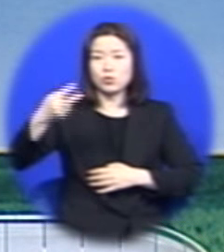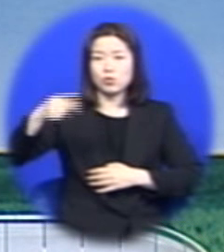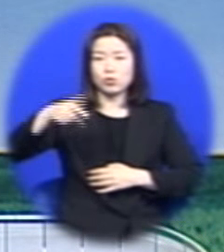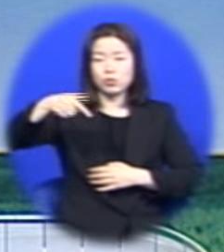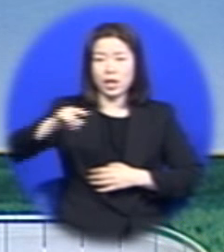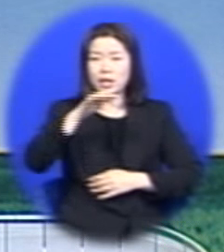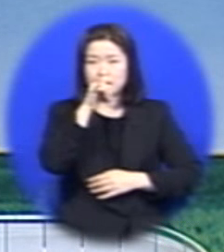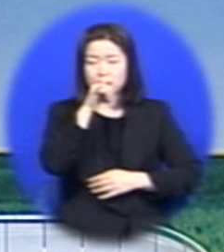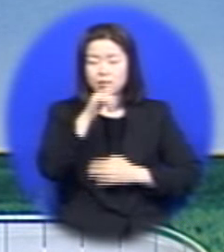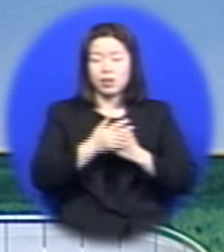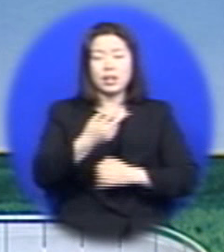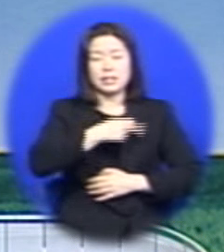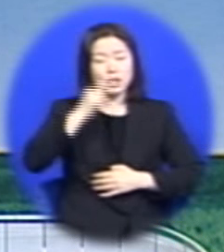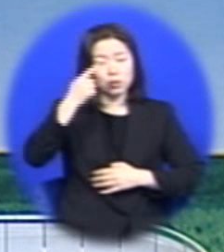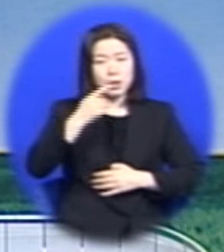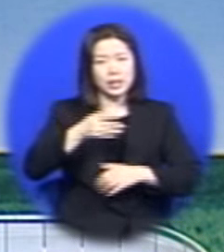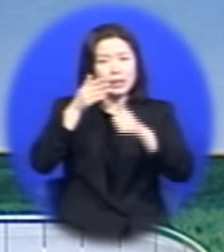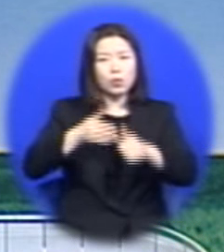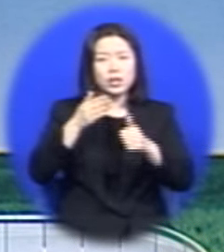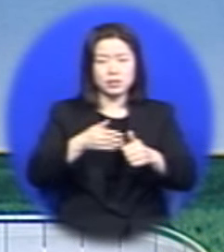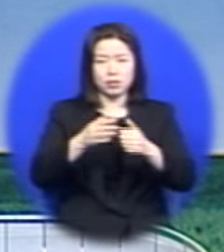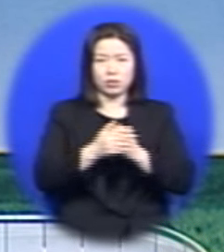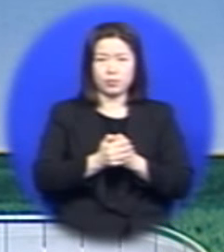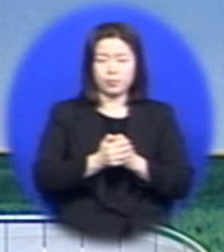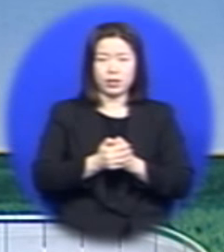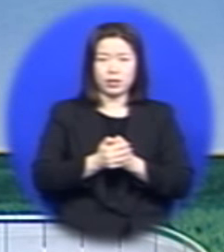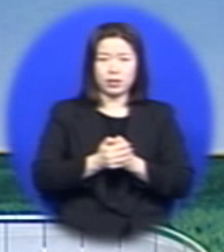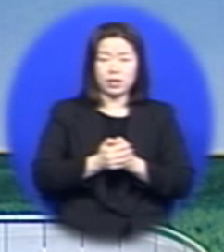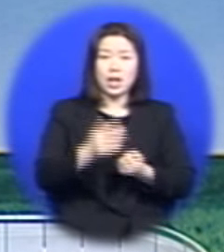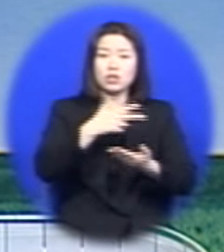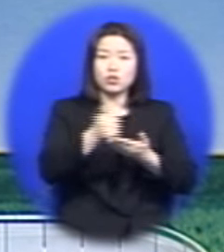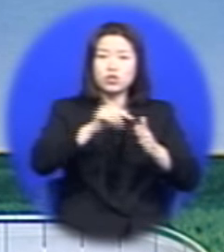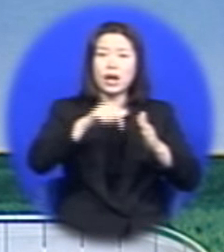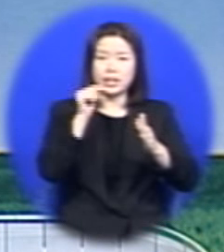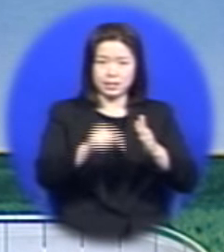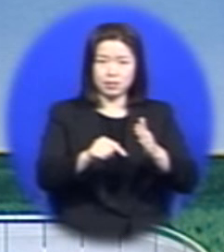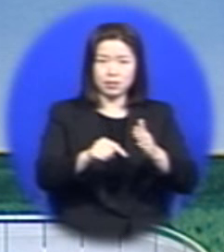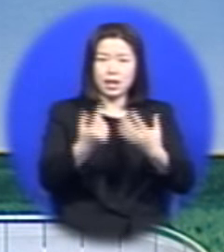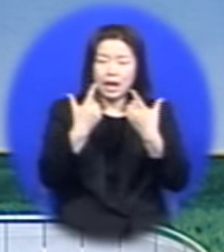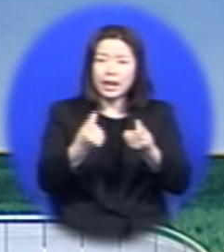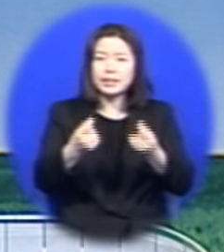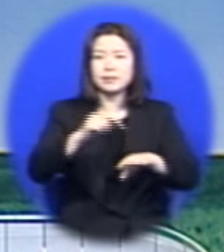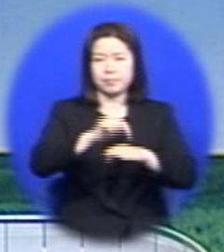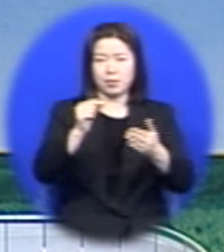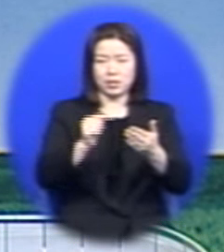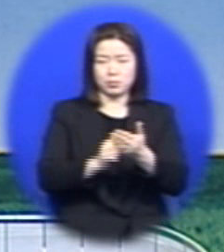그들에게 사도 바울이 권했어요. 빌립보서 4장 2절에 주 안에서 같은 마음을